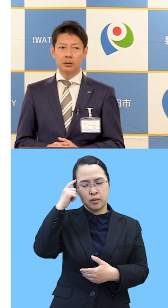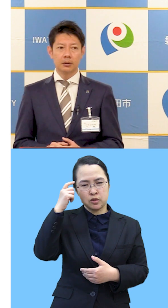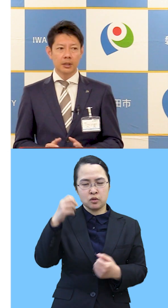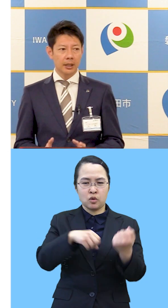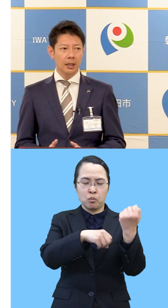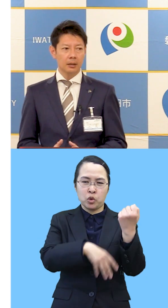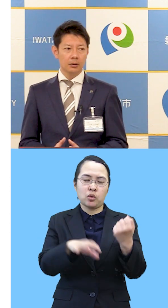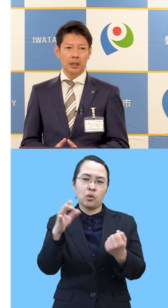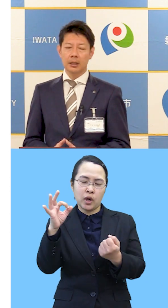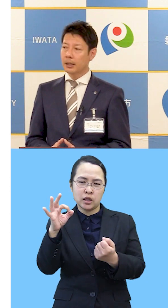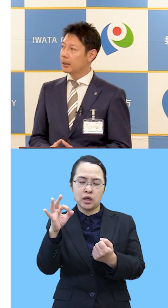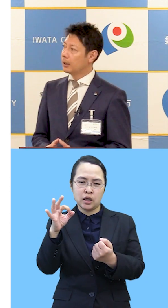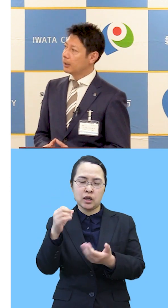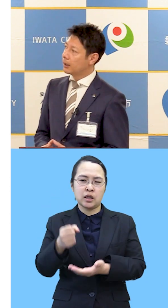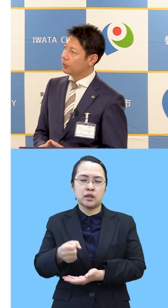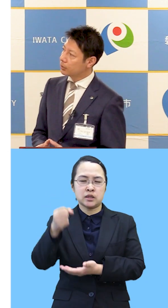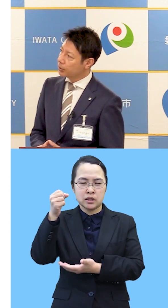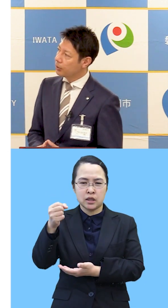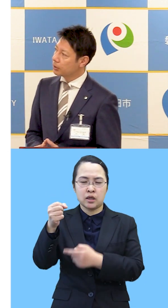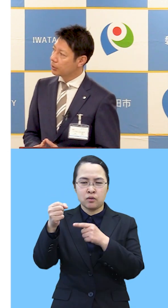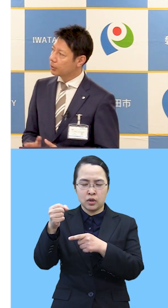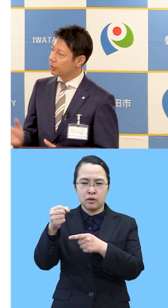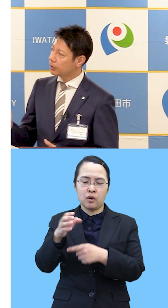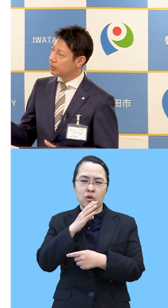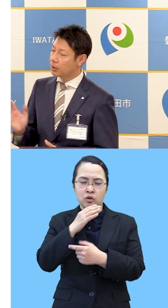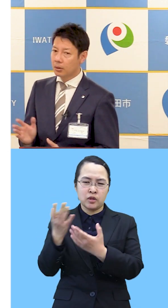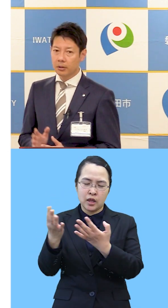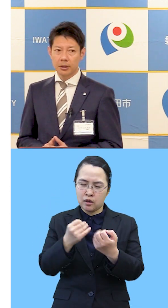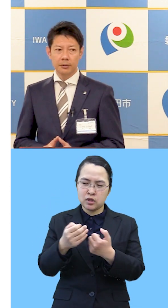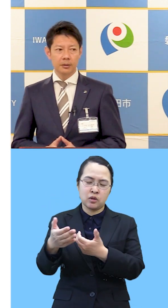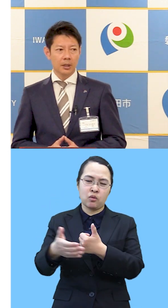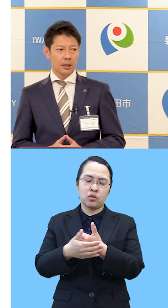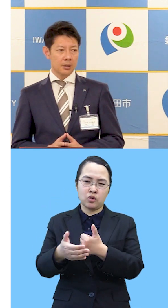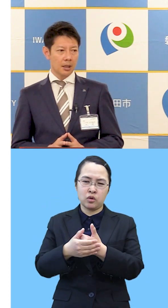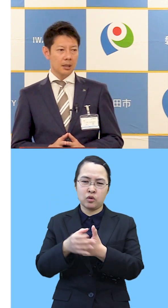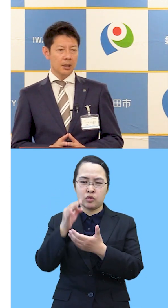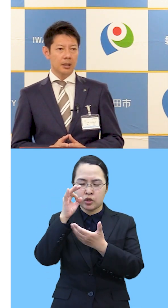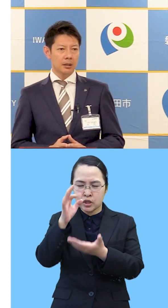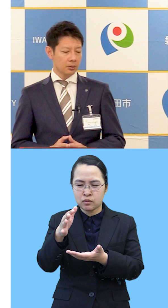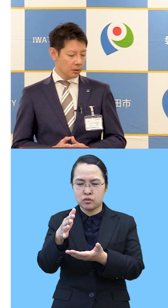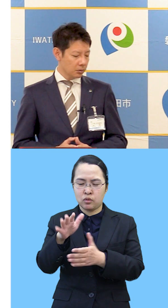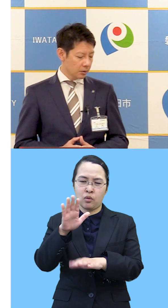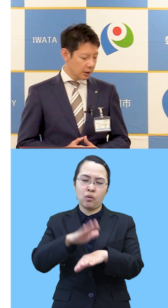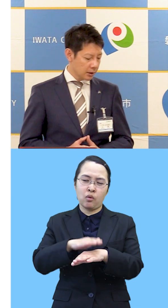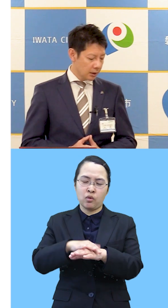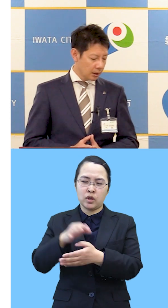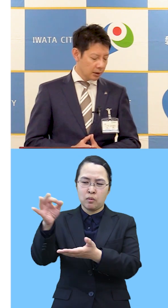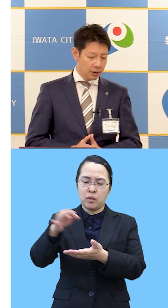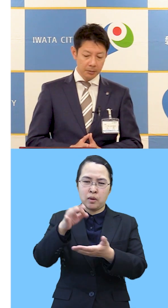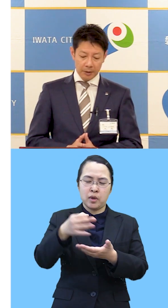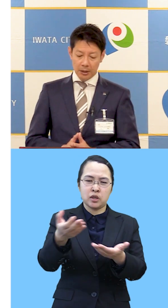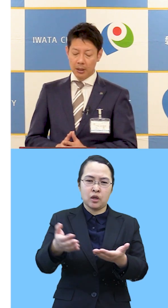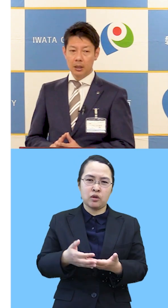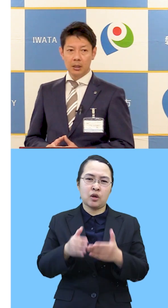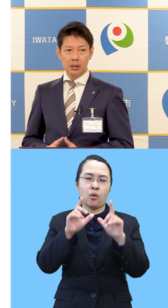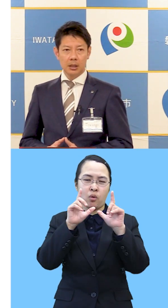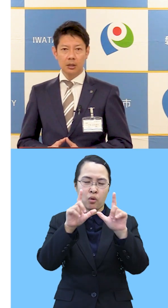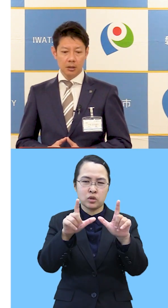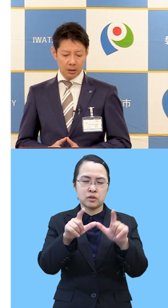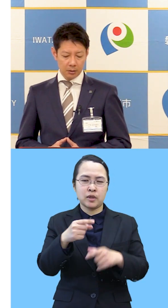となる財源の中で本当に多くのご協力を寄付という形でいただいたので報告させていただきたいと思います